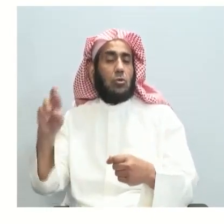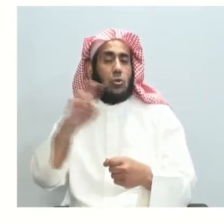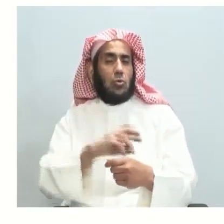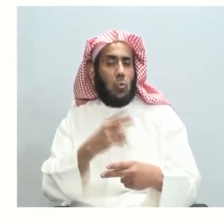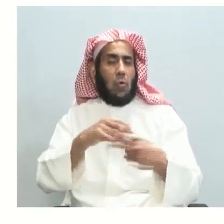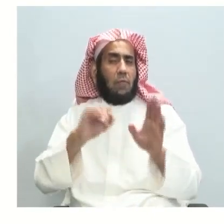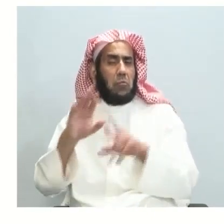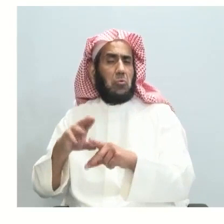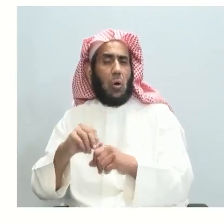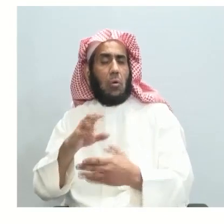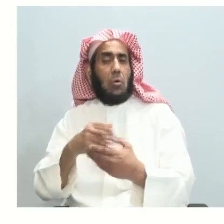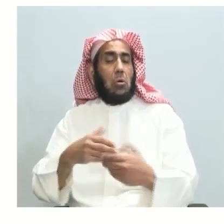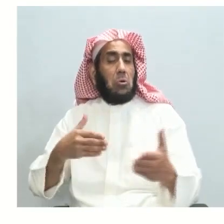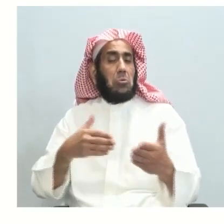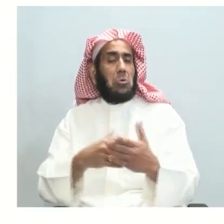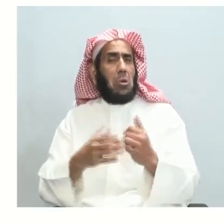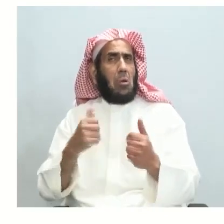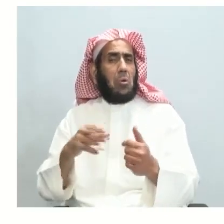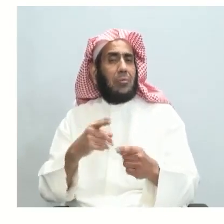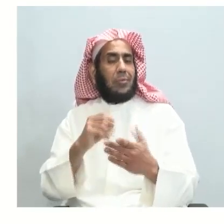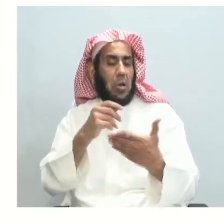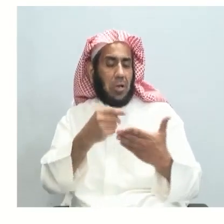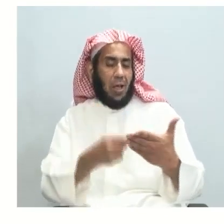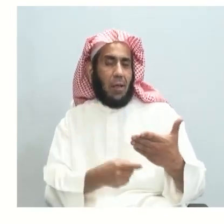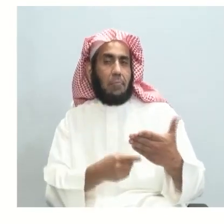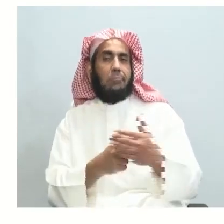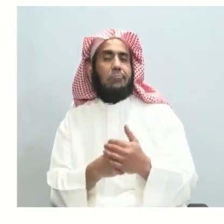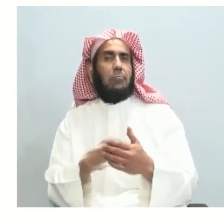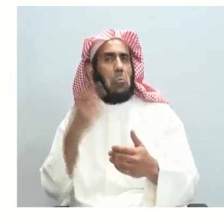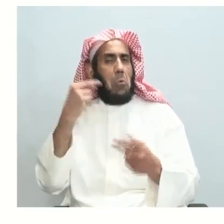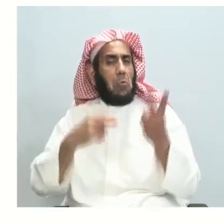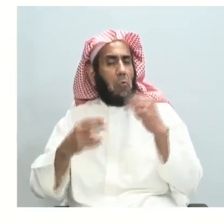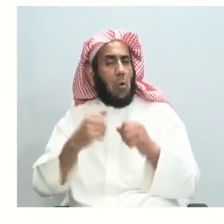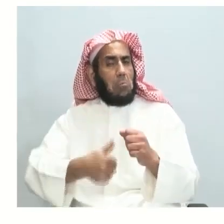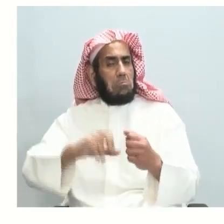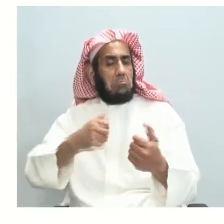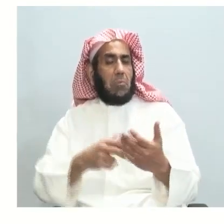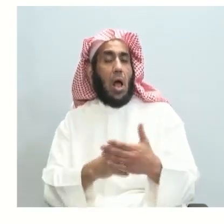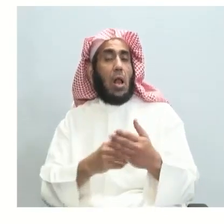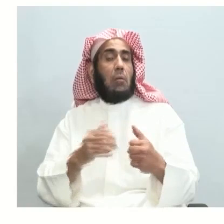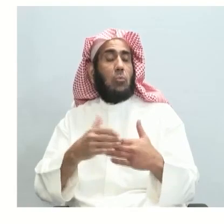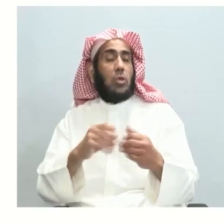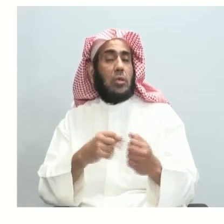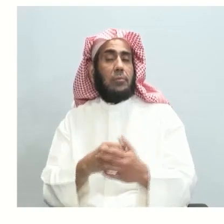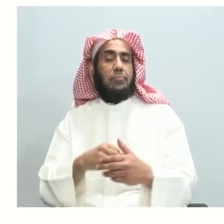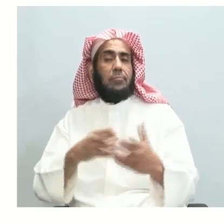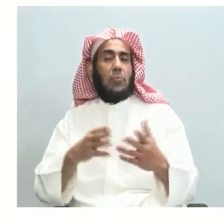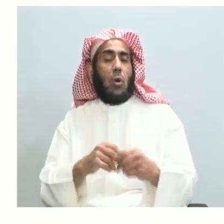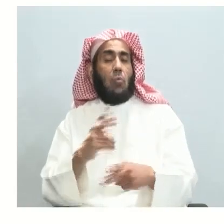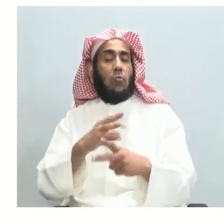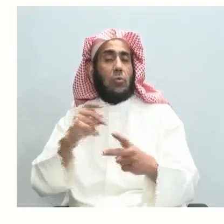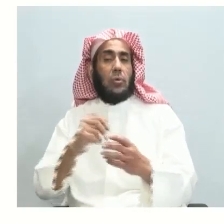معين وتنتهي تجربتك ستلج الى تقييم المنتج او الخدمه او مثلا